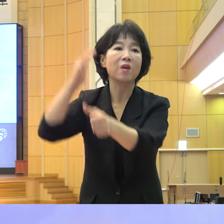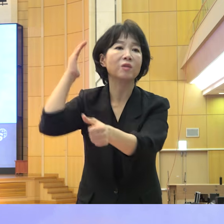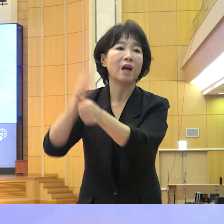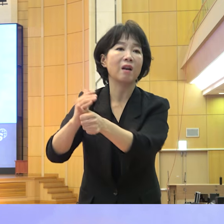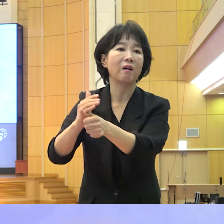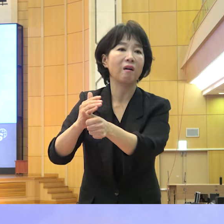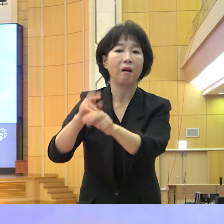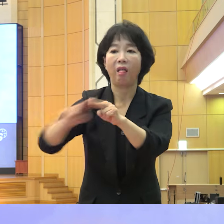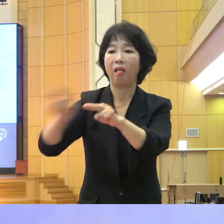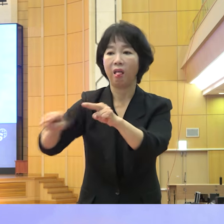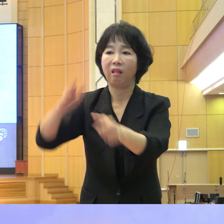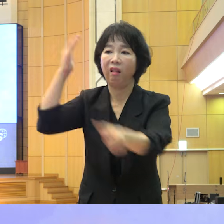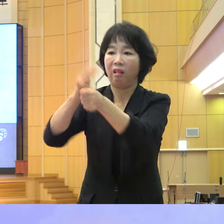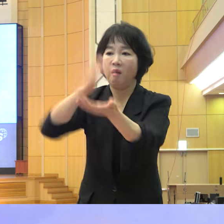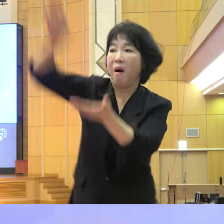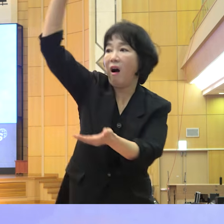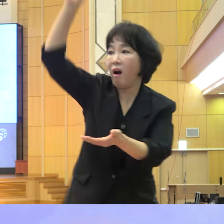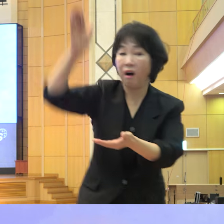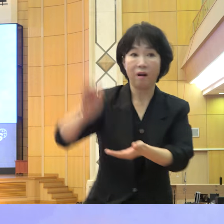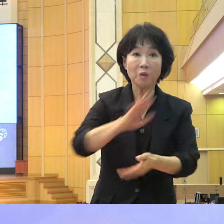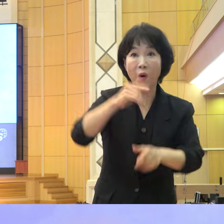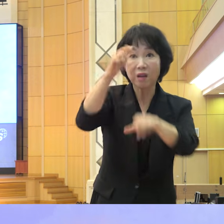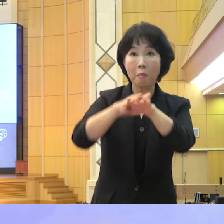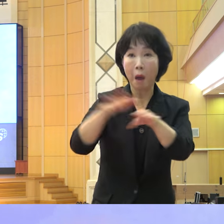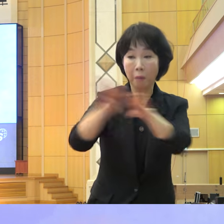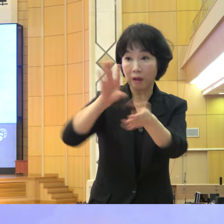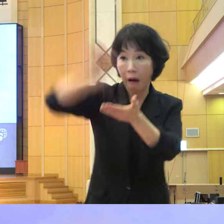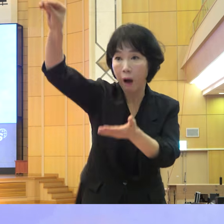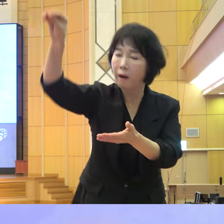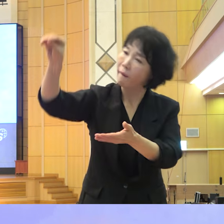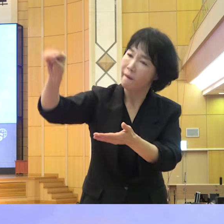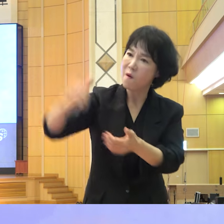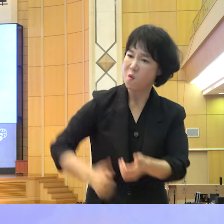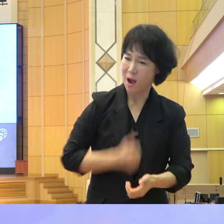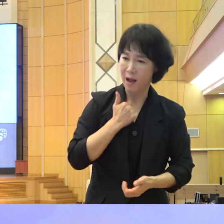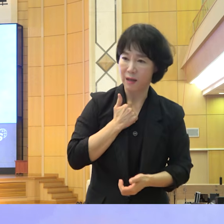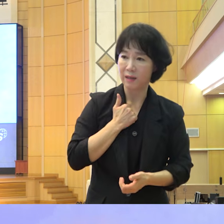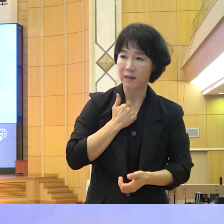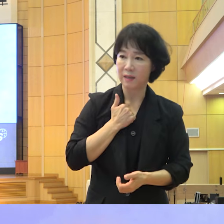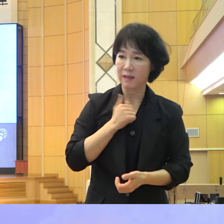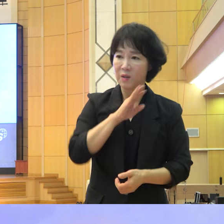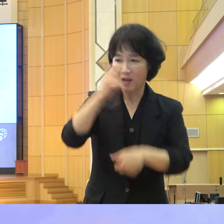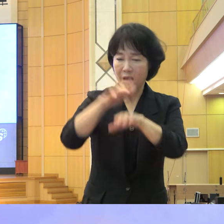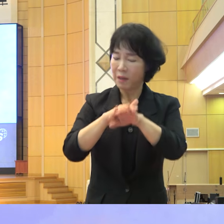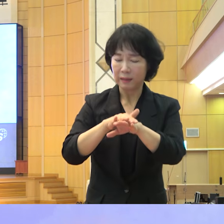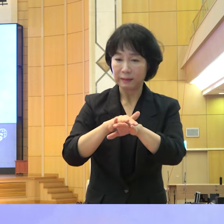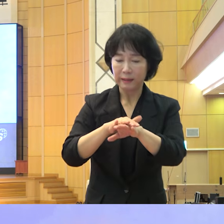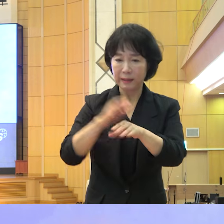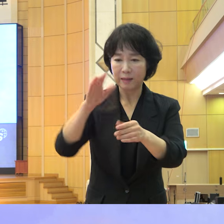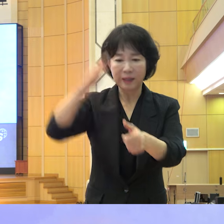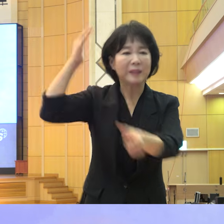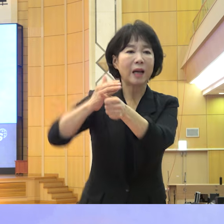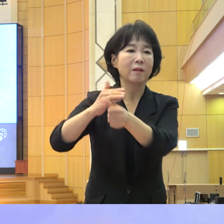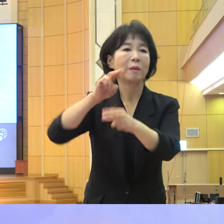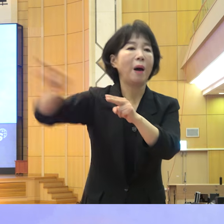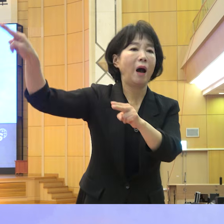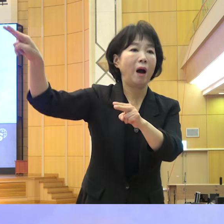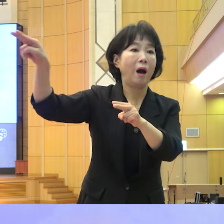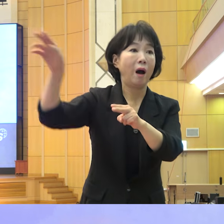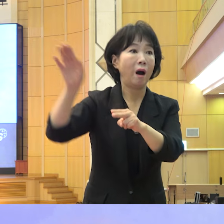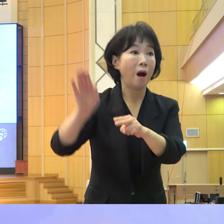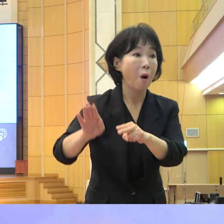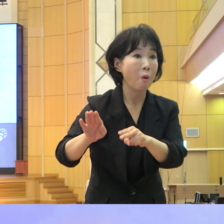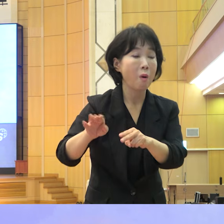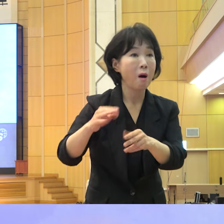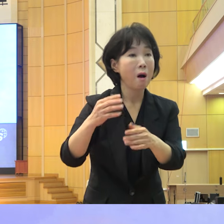하나님 믿는 종교 아닌 다른 종교 사람들을 하나하나 갈아치워서 그래가지고 경영을 했어요. 그래서